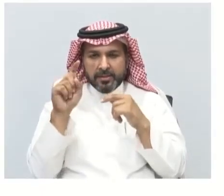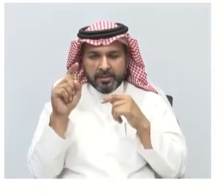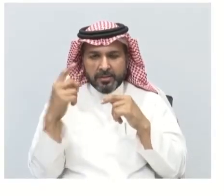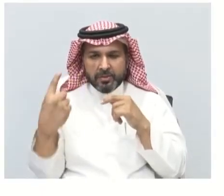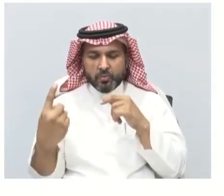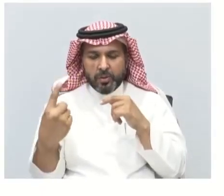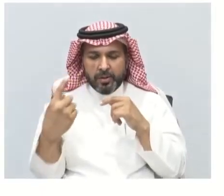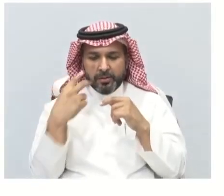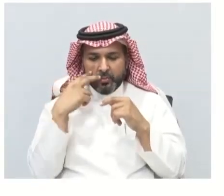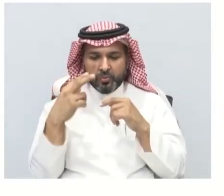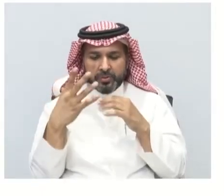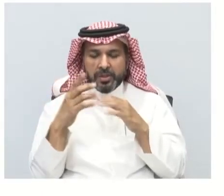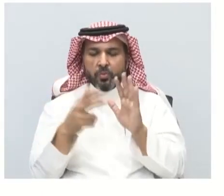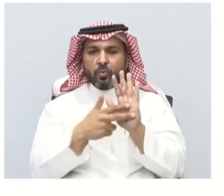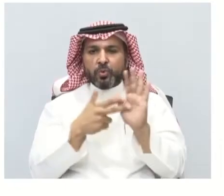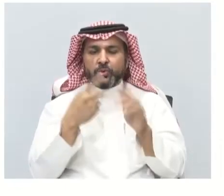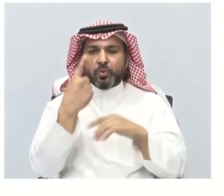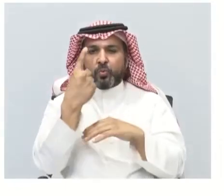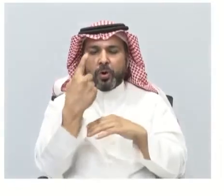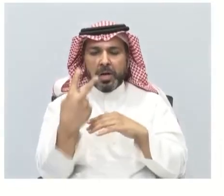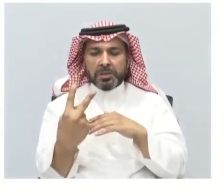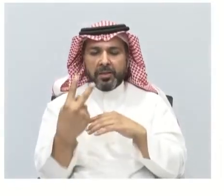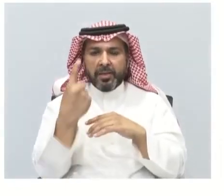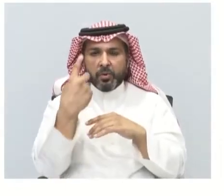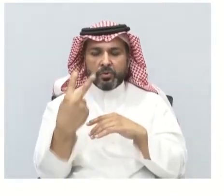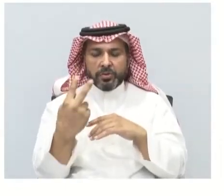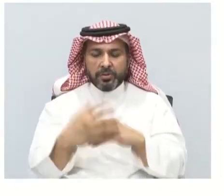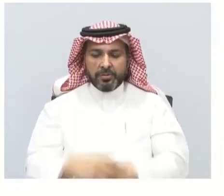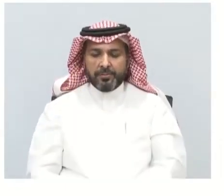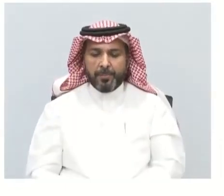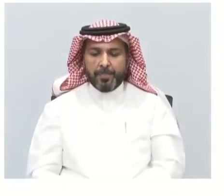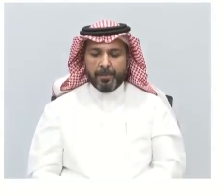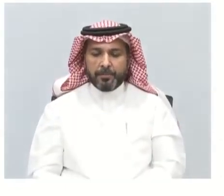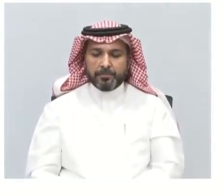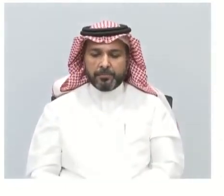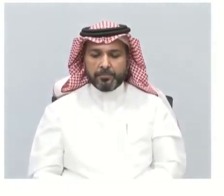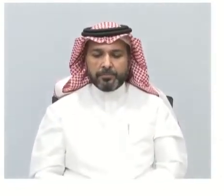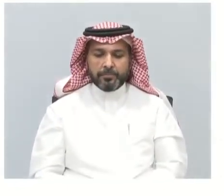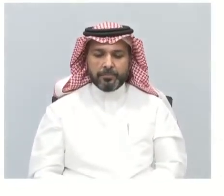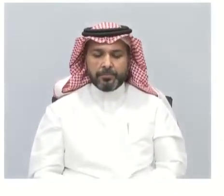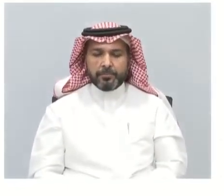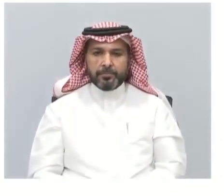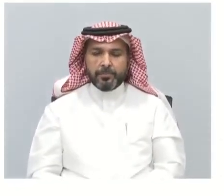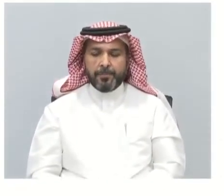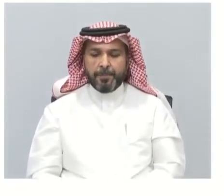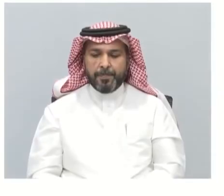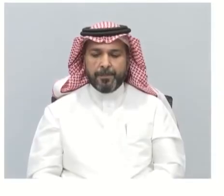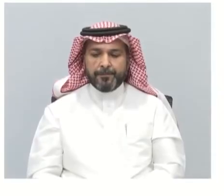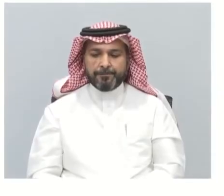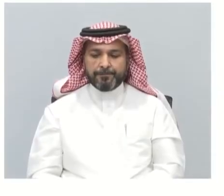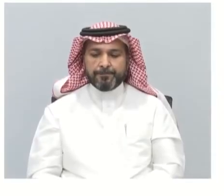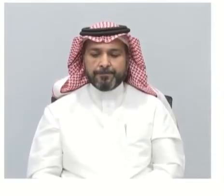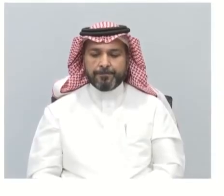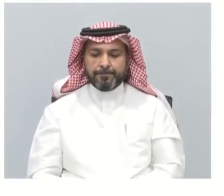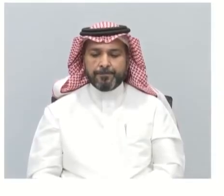ا ناقص اكسوا 4 نا 2 يكون عندك 2 و 5 نا 1 هي 4 2 على 4 كم يساوي يساوي نص